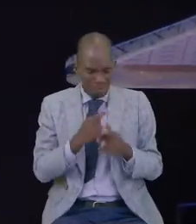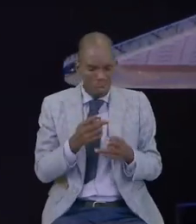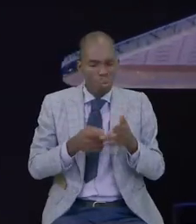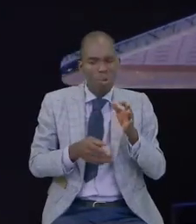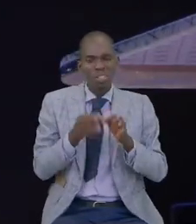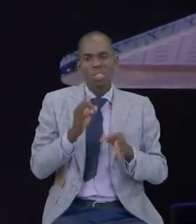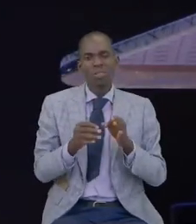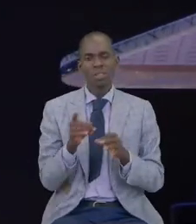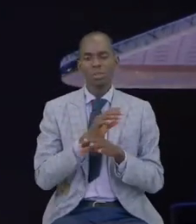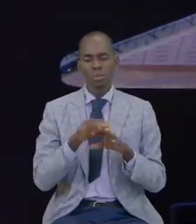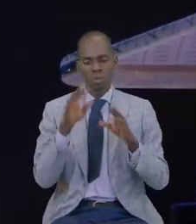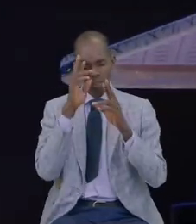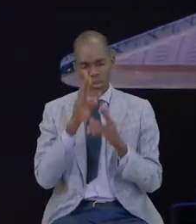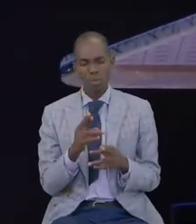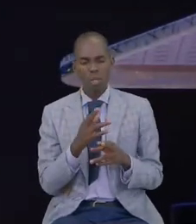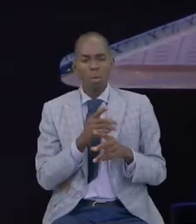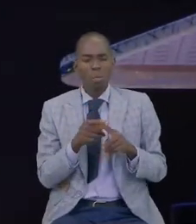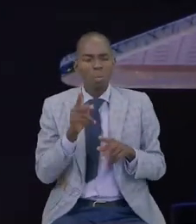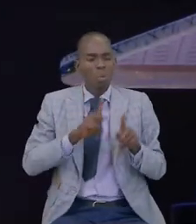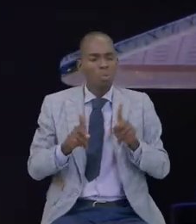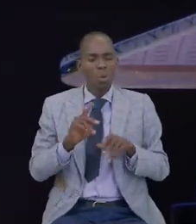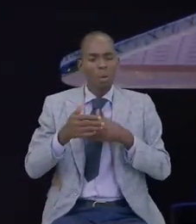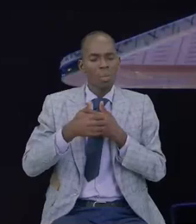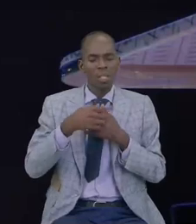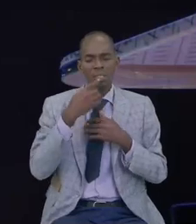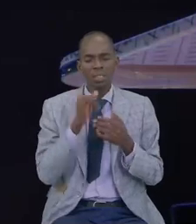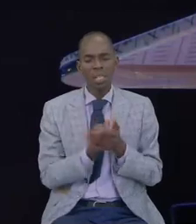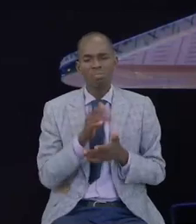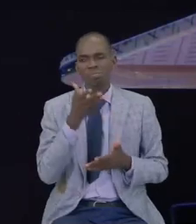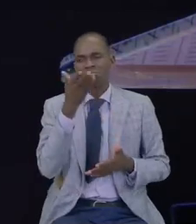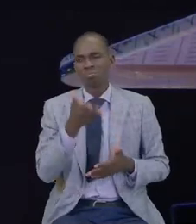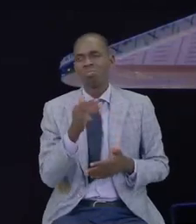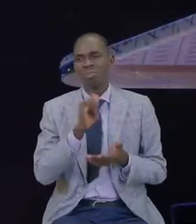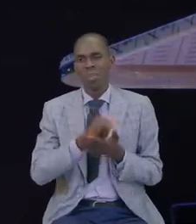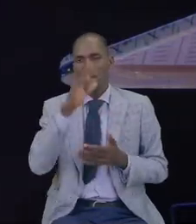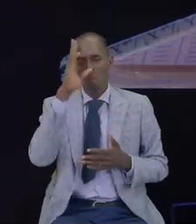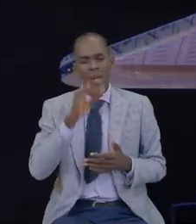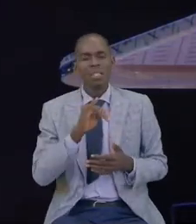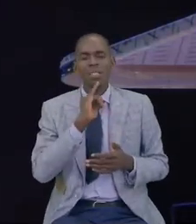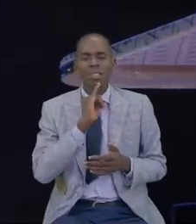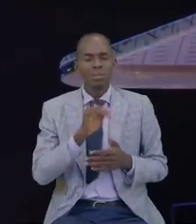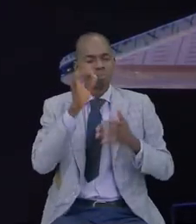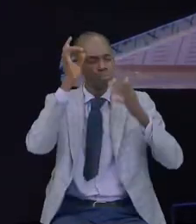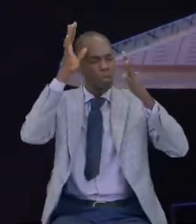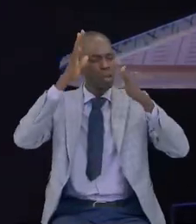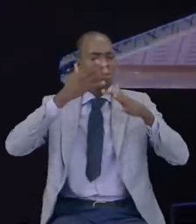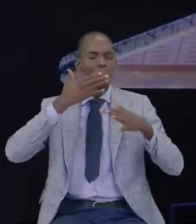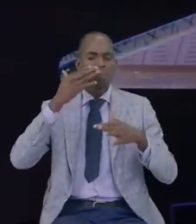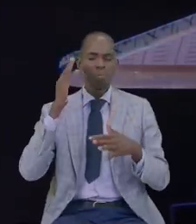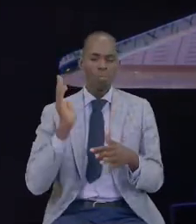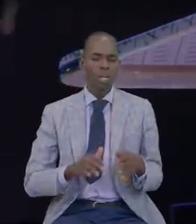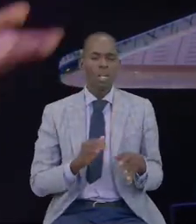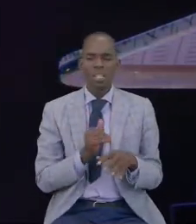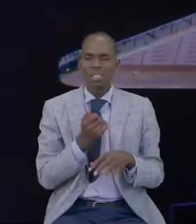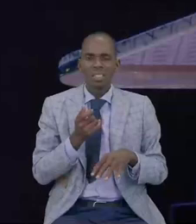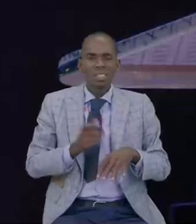oh l'homme là est cruel, oh l'homme vraiment est ceci, l'homme n'a aucune relation avec les